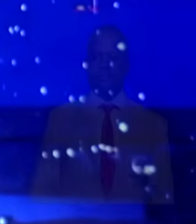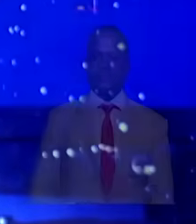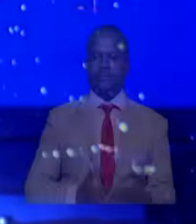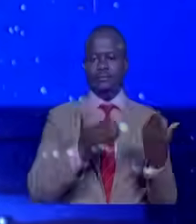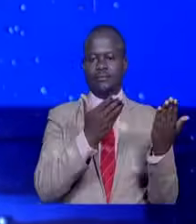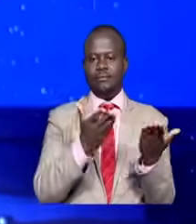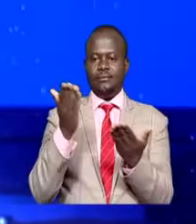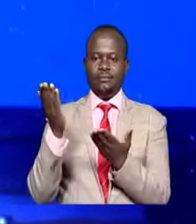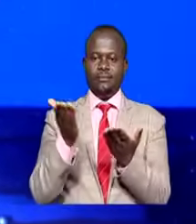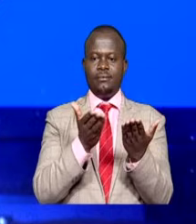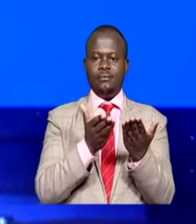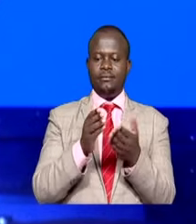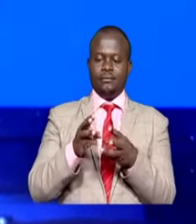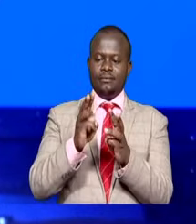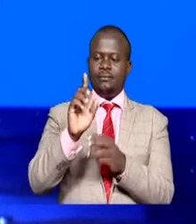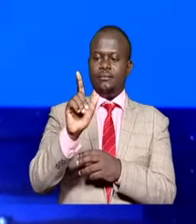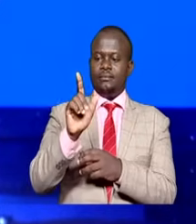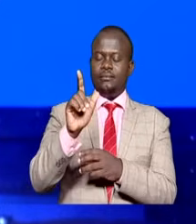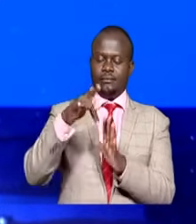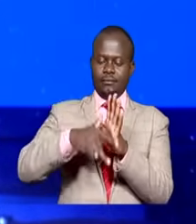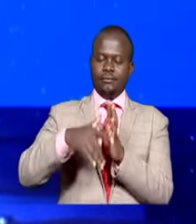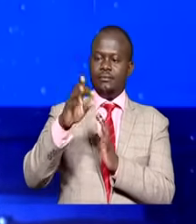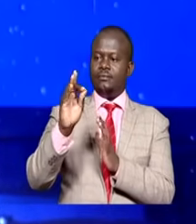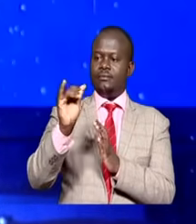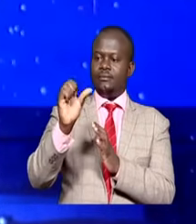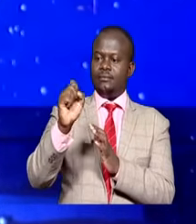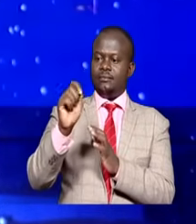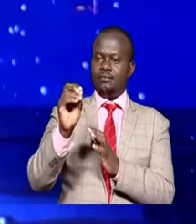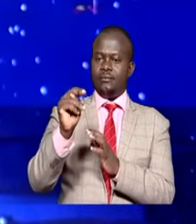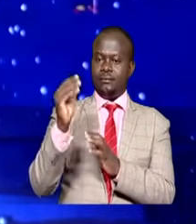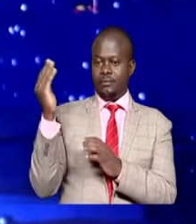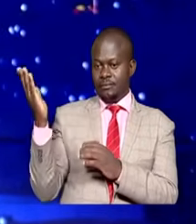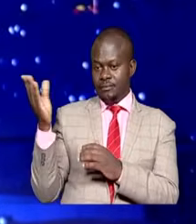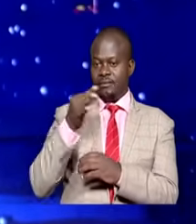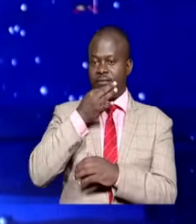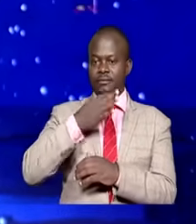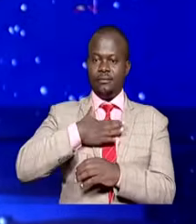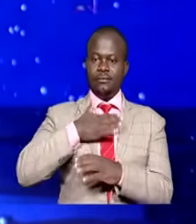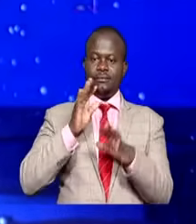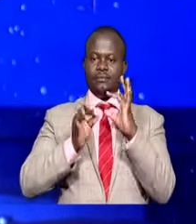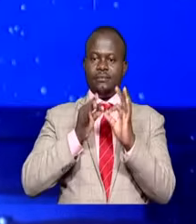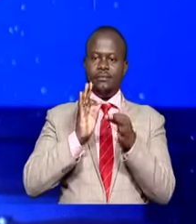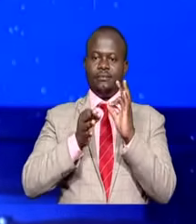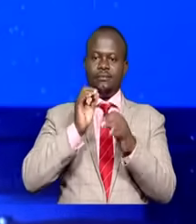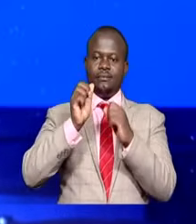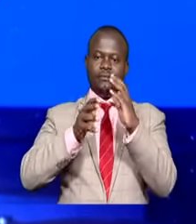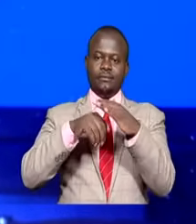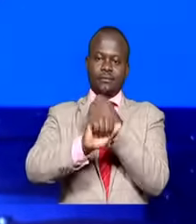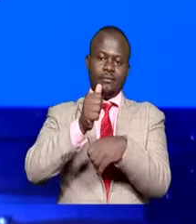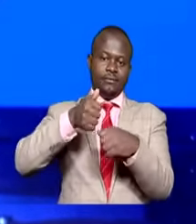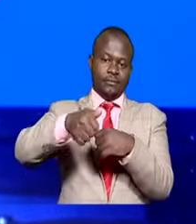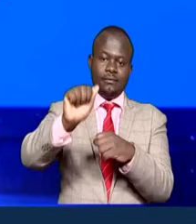Ikaze makuru yacu ku buryo burambuye njye ugiye kuyabagezaho ndi Fiston Felix Habineza mfatanyije na Fidele Elizabe Imbuto. Mu bikorwa bye